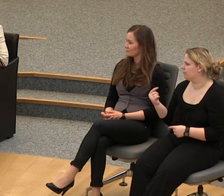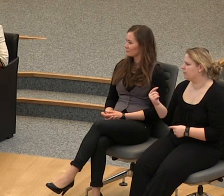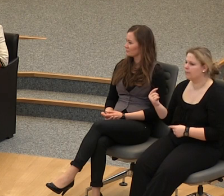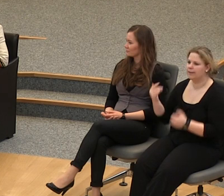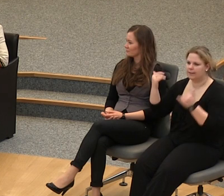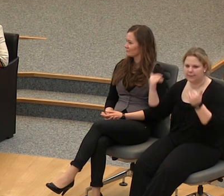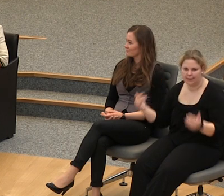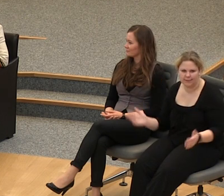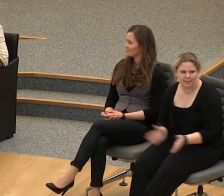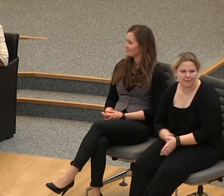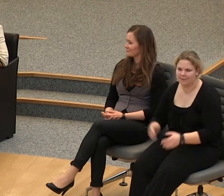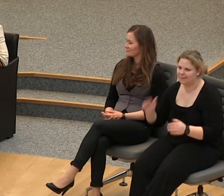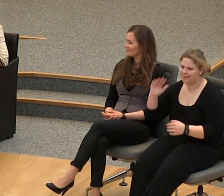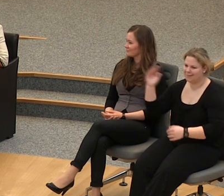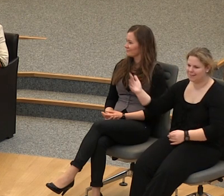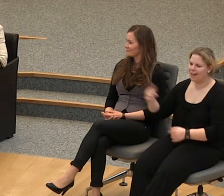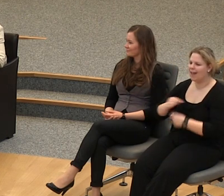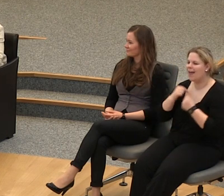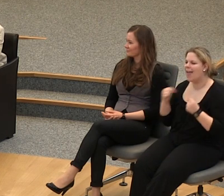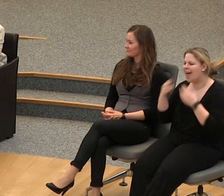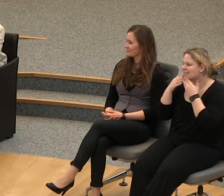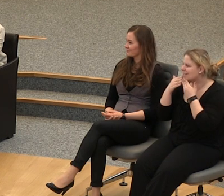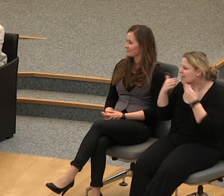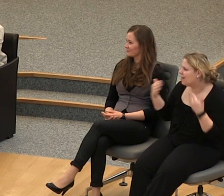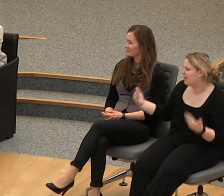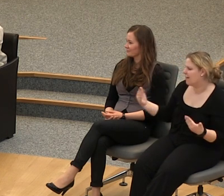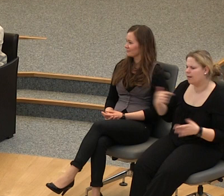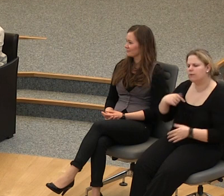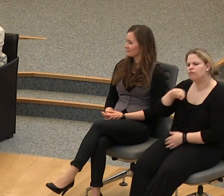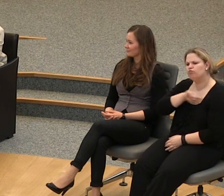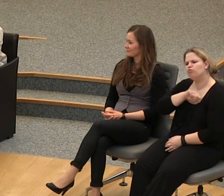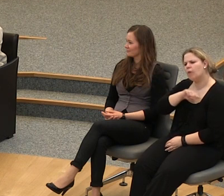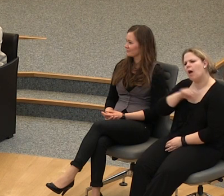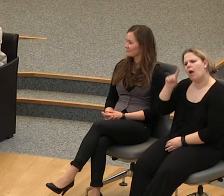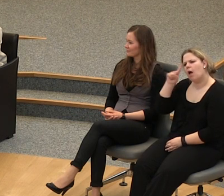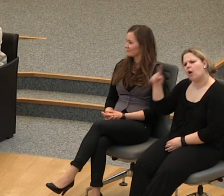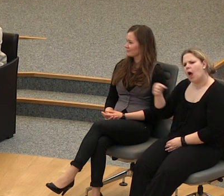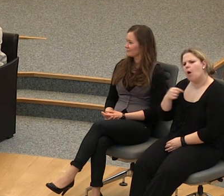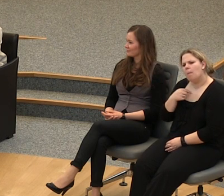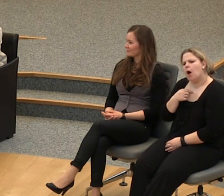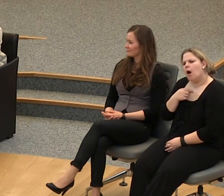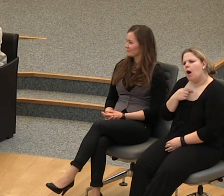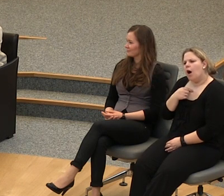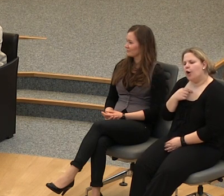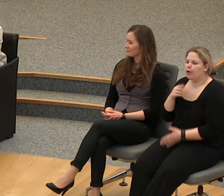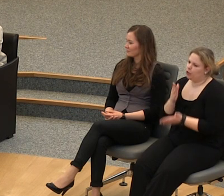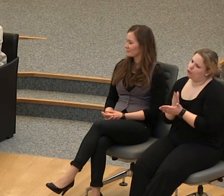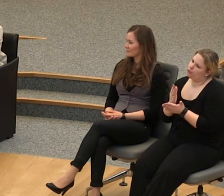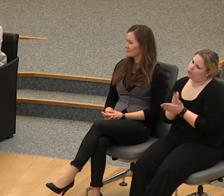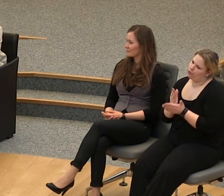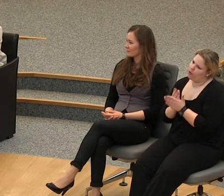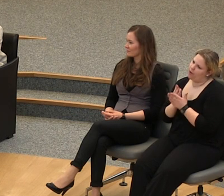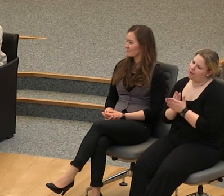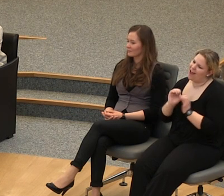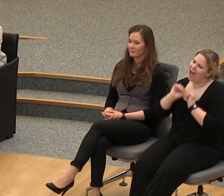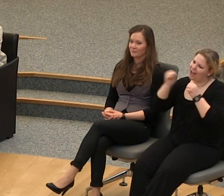Jetzt müsste es gehen, ja. Ja, vielen Dank. Ich denke, wir sind schon bei der Realisierung unseres